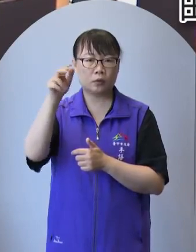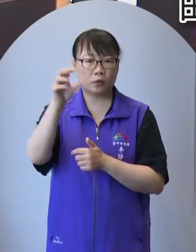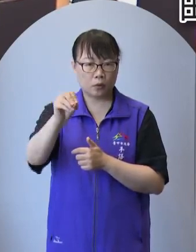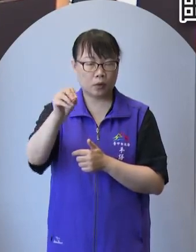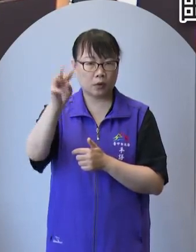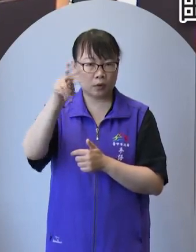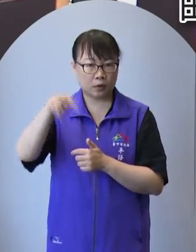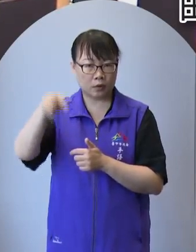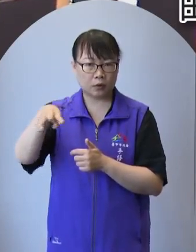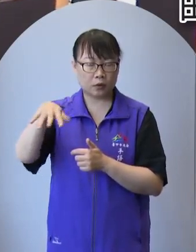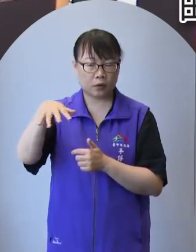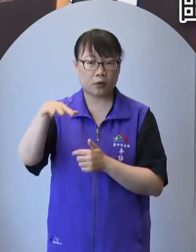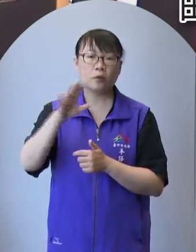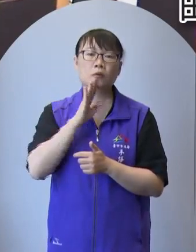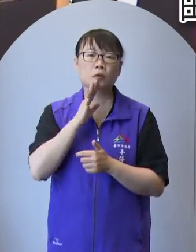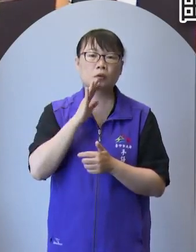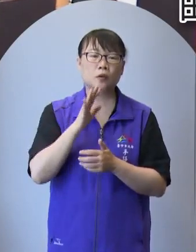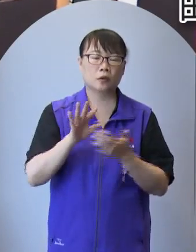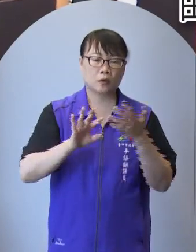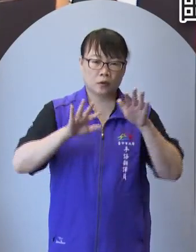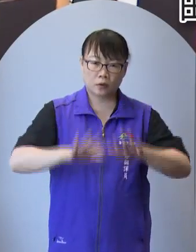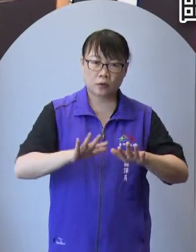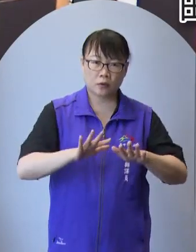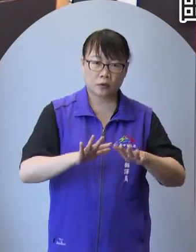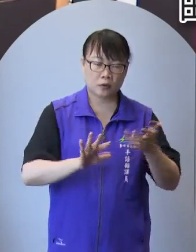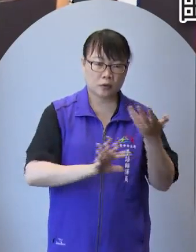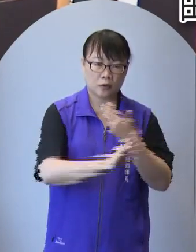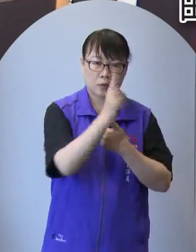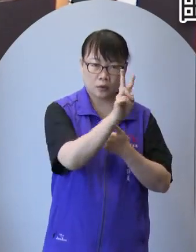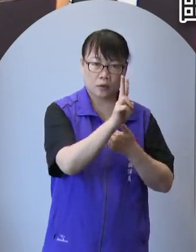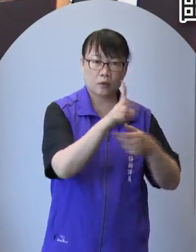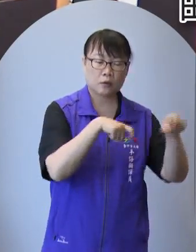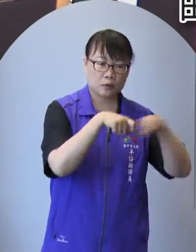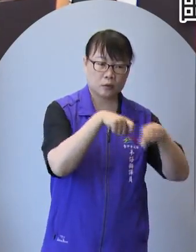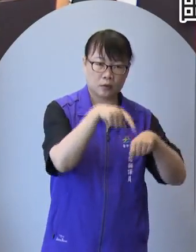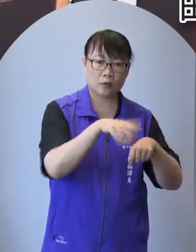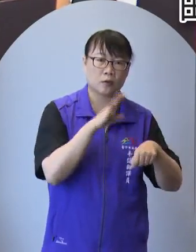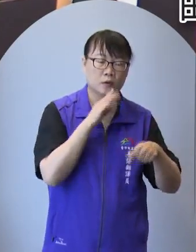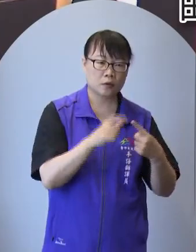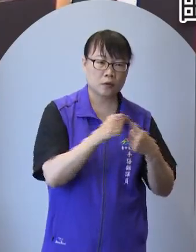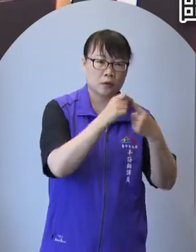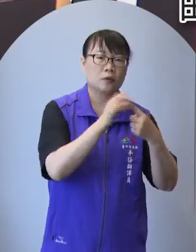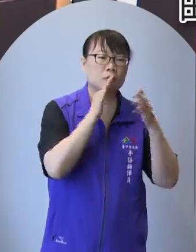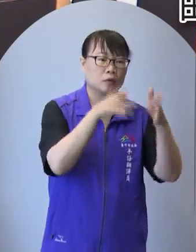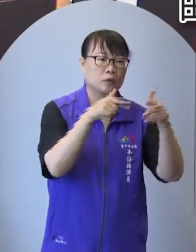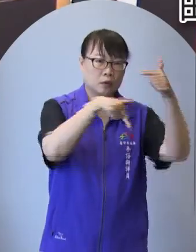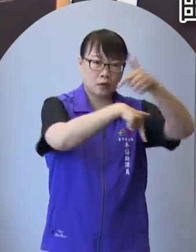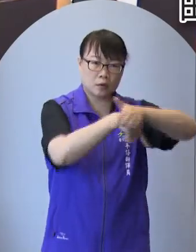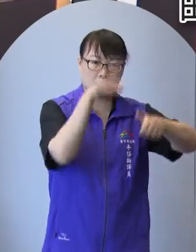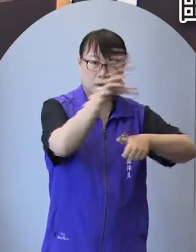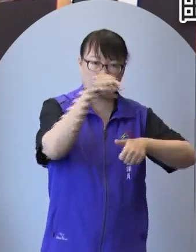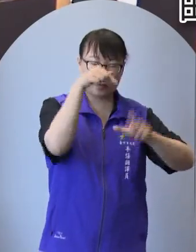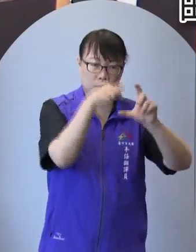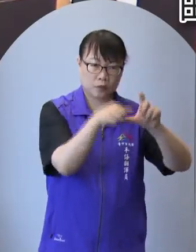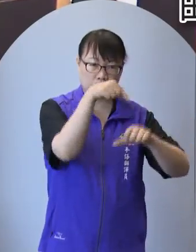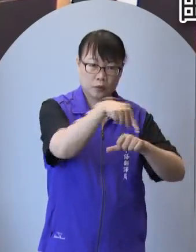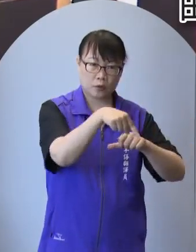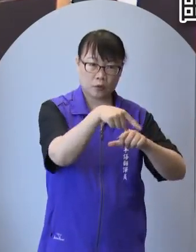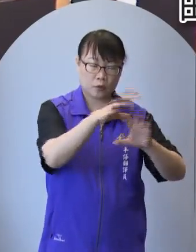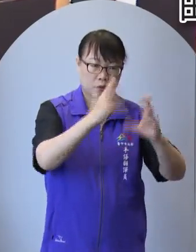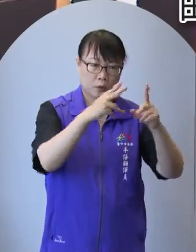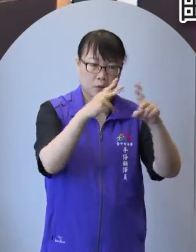350万2000元。那今天这两个案子呢，是一个是本局在执行的南屯区啊，南屯国小附近